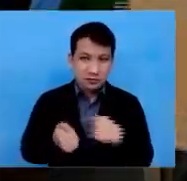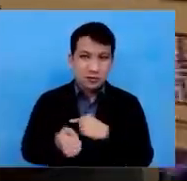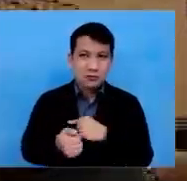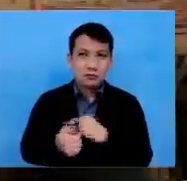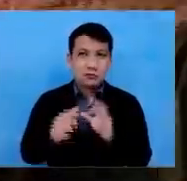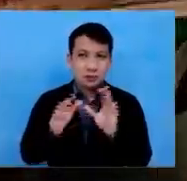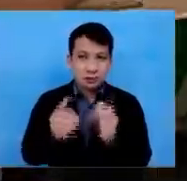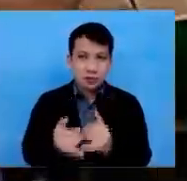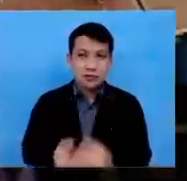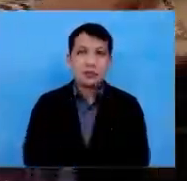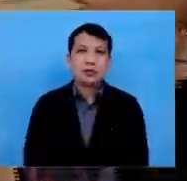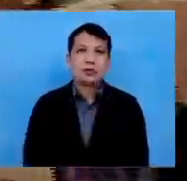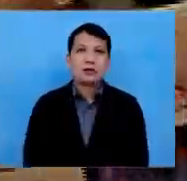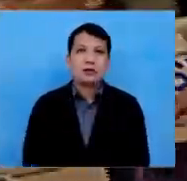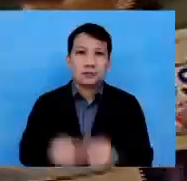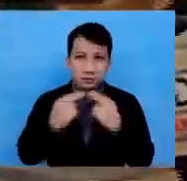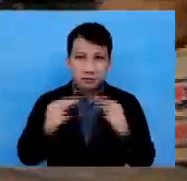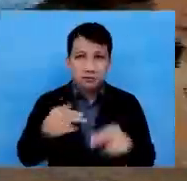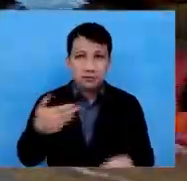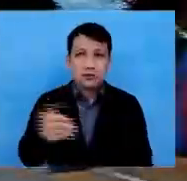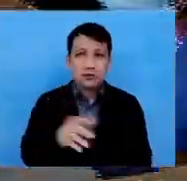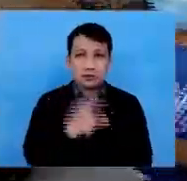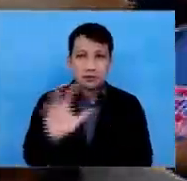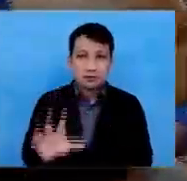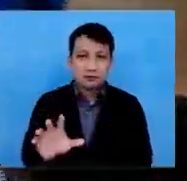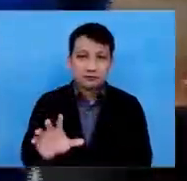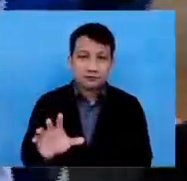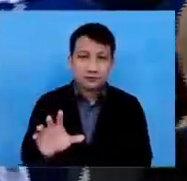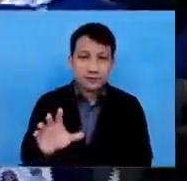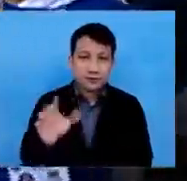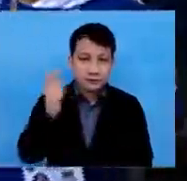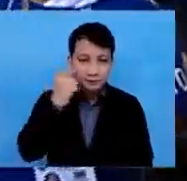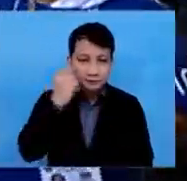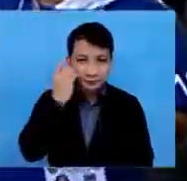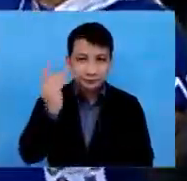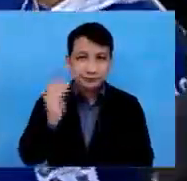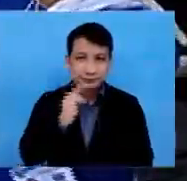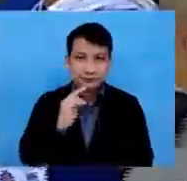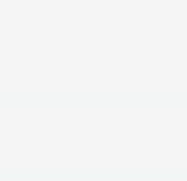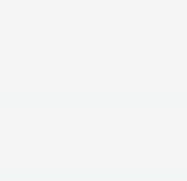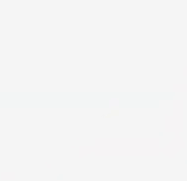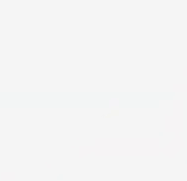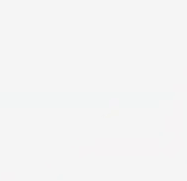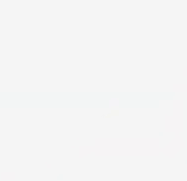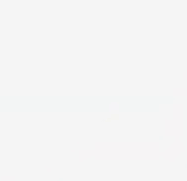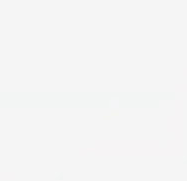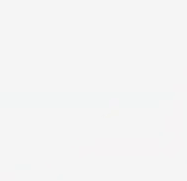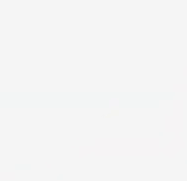Nagbabalita mula sa frontline, Gary De Leon, News 5.